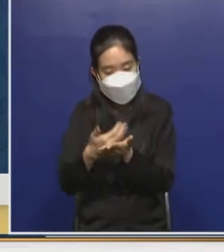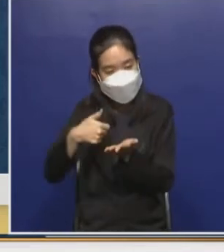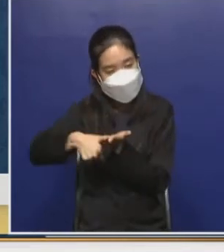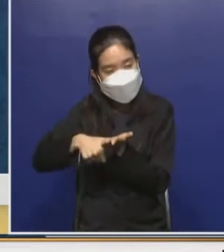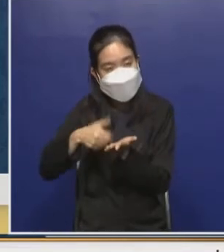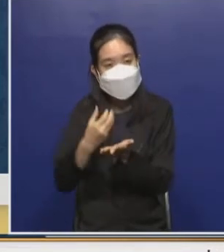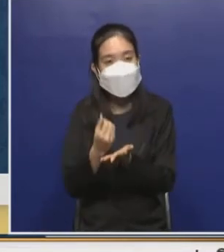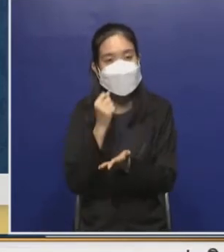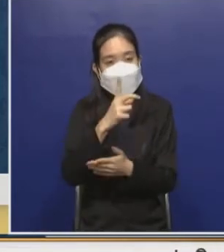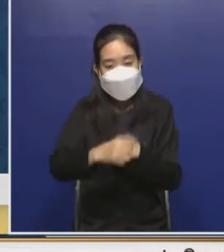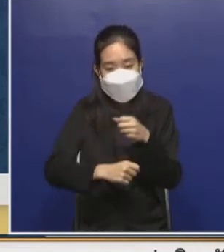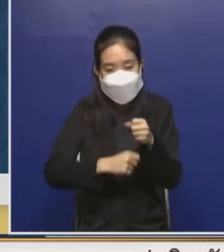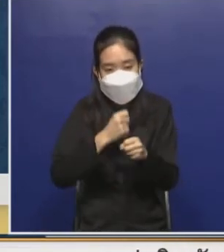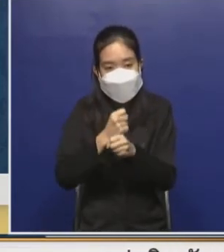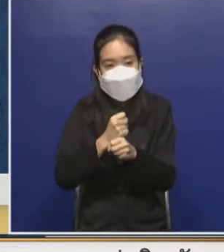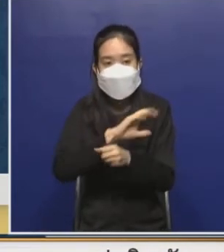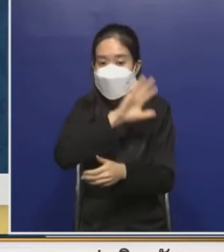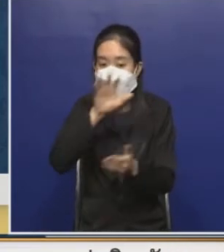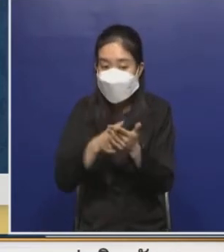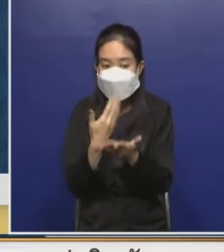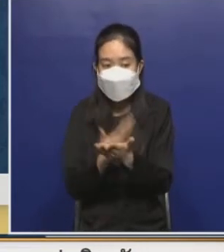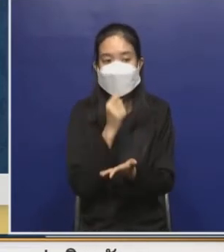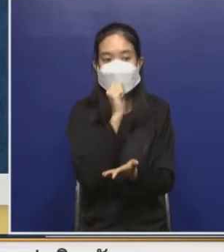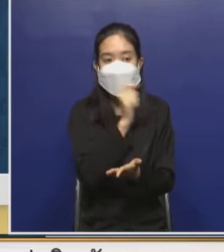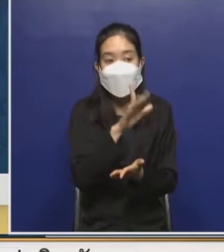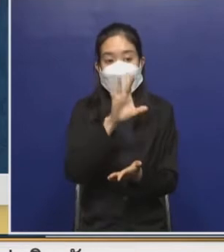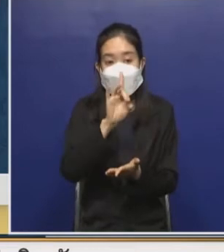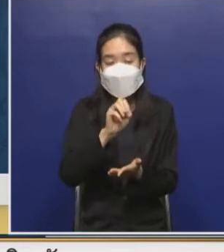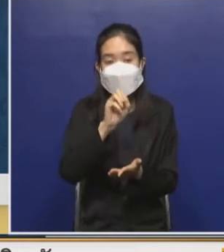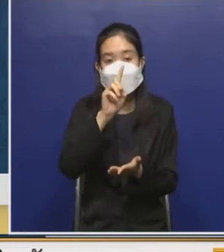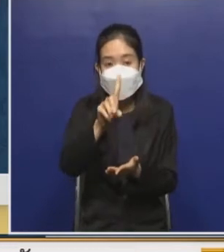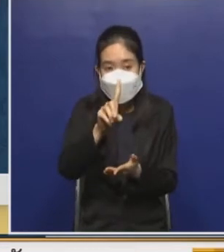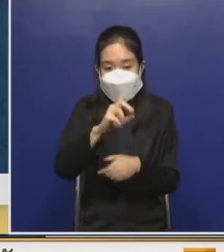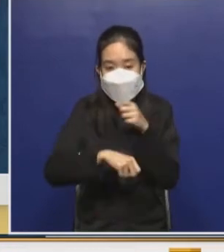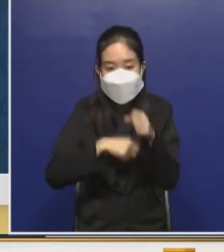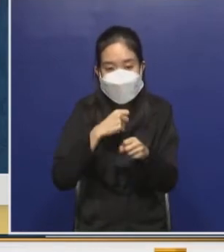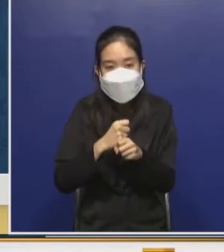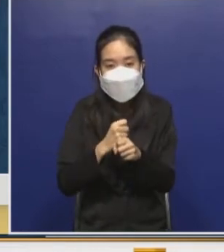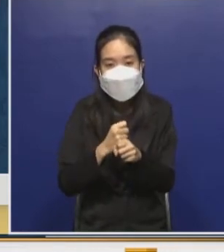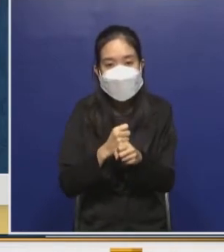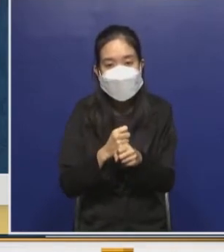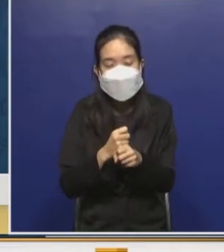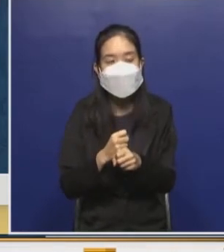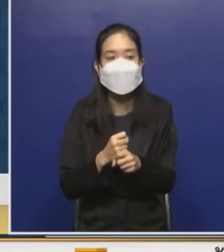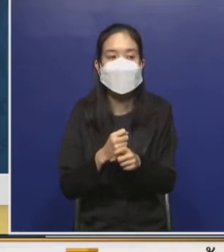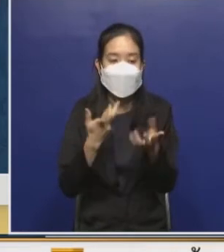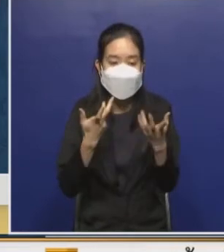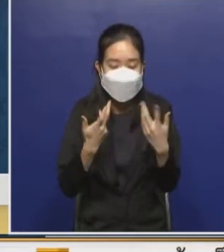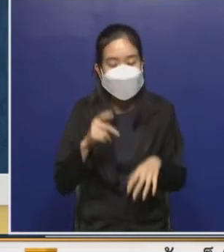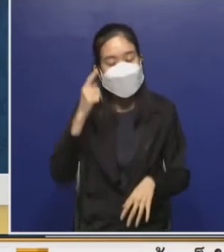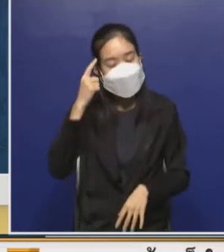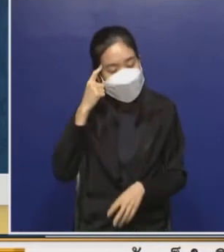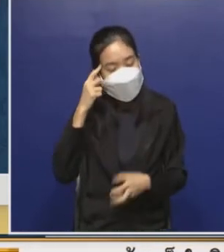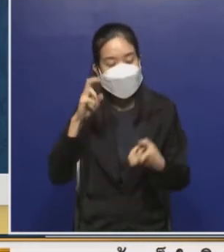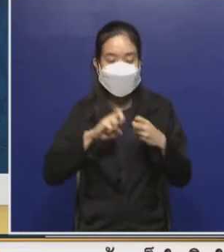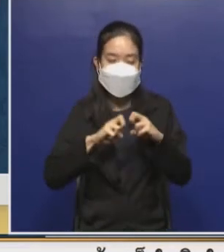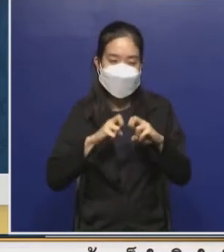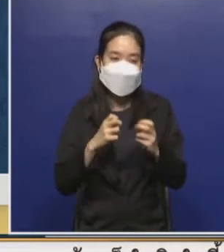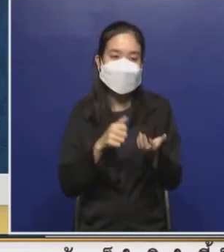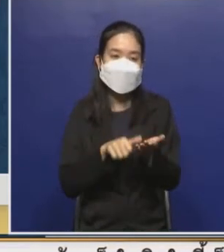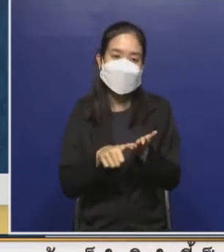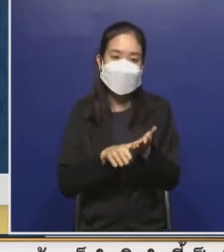81 ปครัประทานสิ่ทเราจะตองคิดกคือว่าเราจะแก้ legal ปัญหานี่ท่วมนี้กัอย่างไร